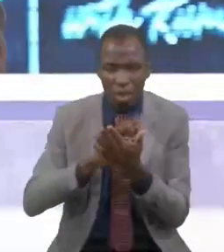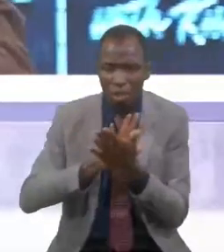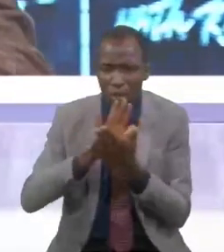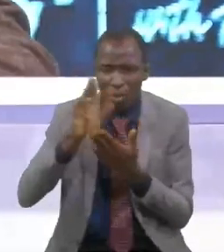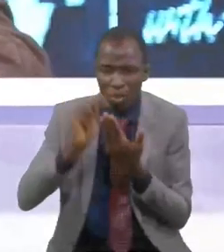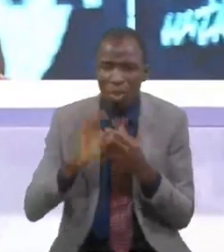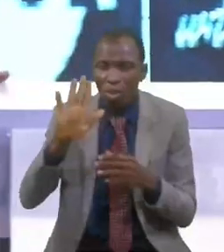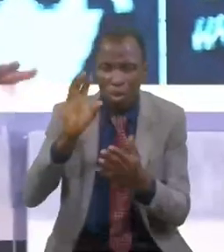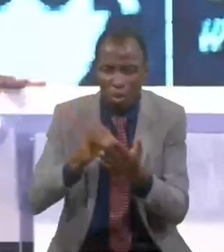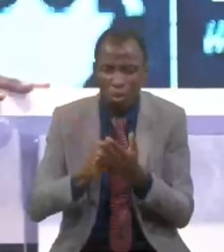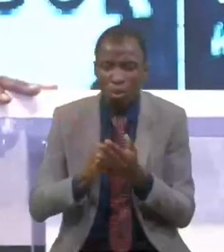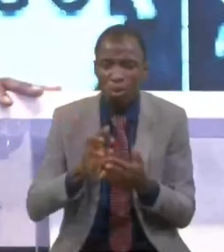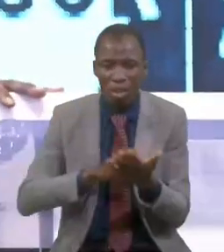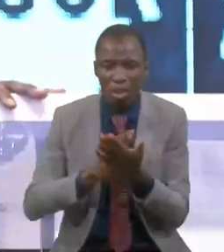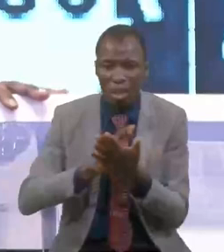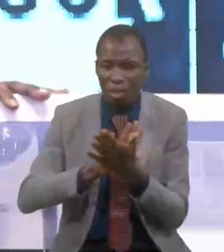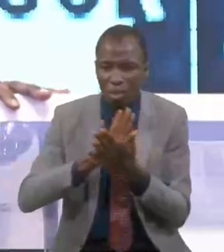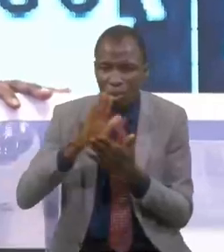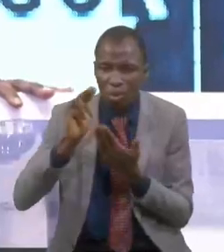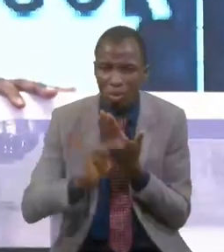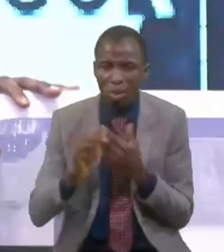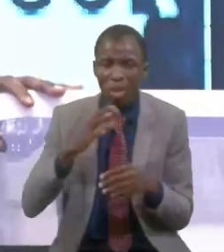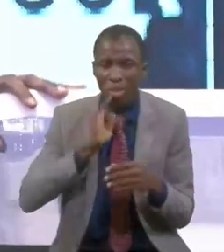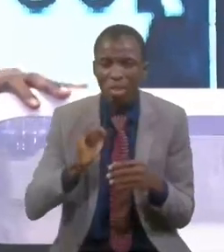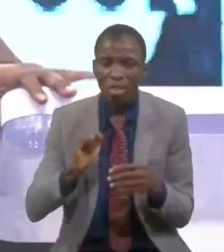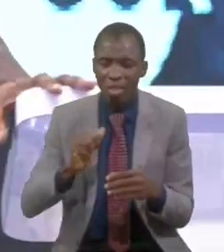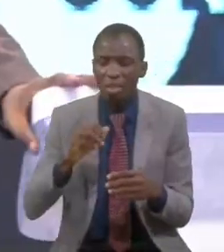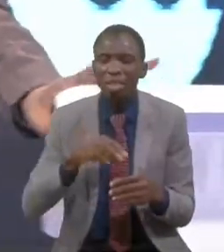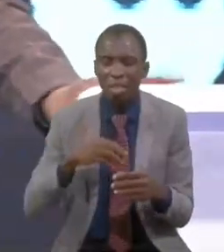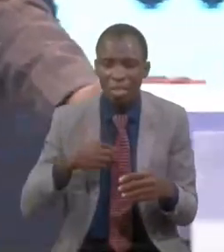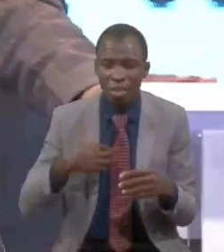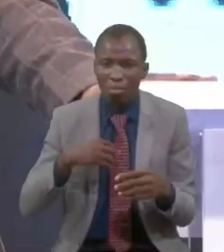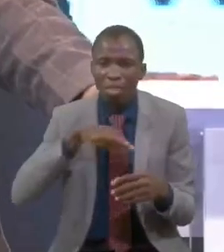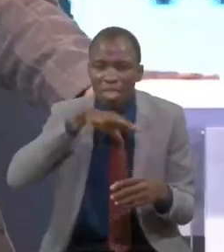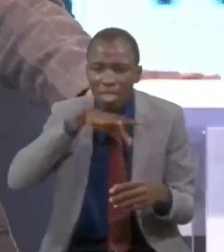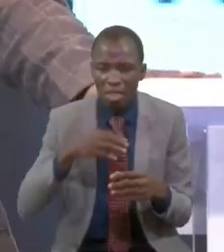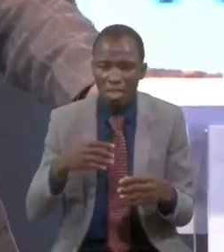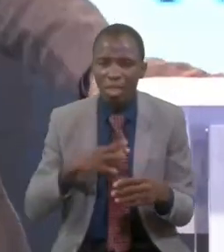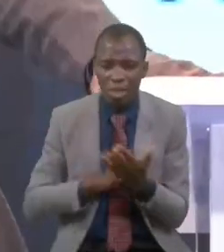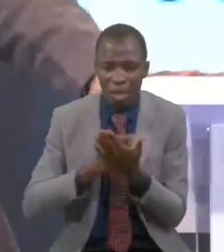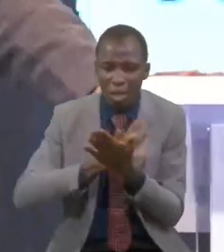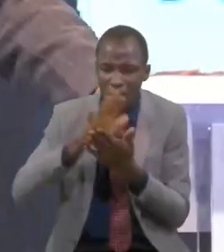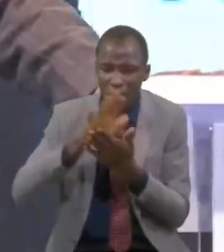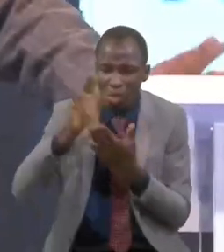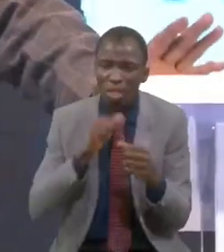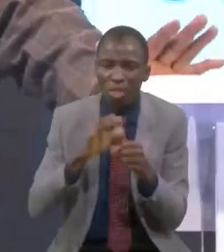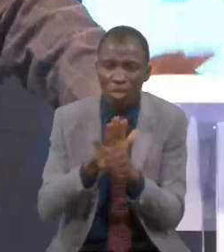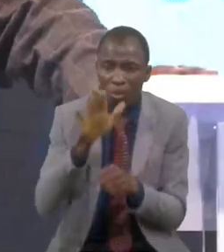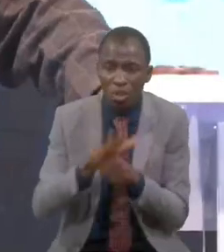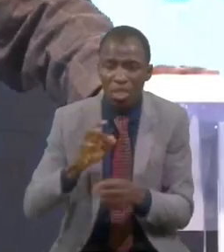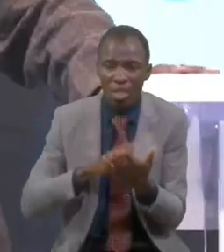justice ça c'est la justice à vous-même c'est la J souillée c'est la justice